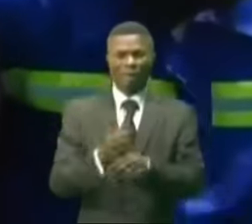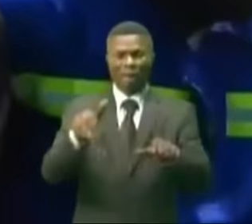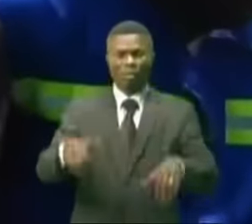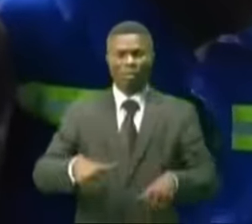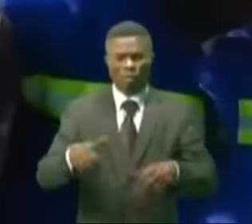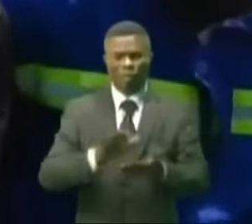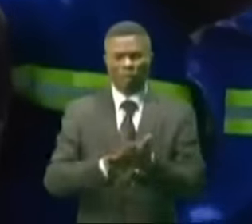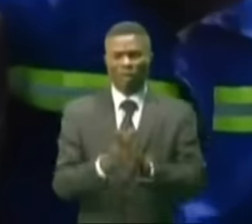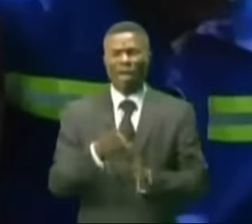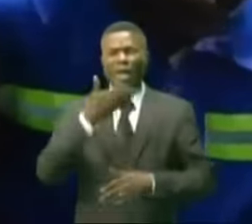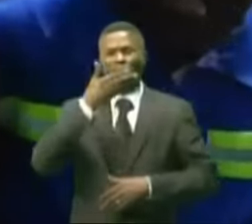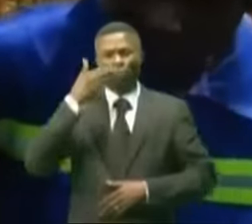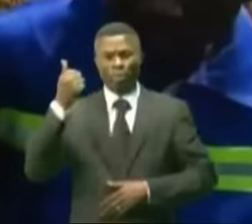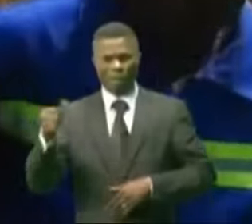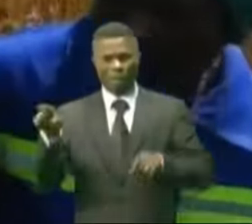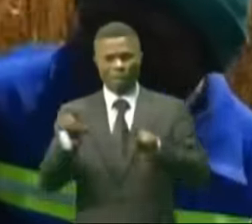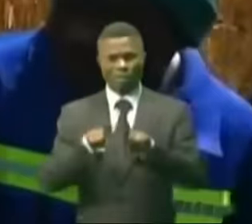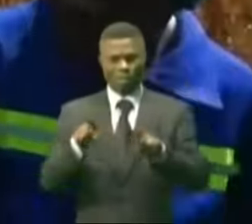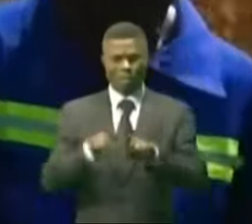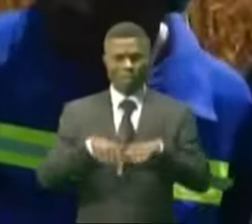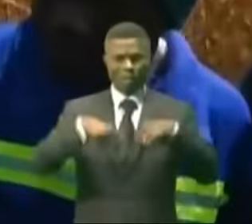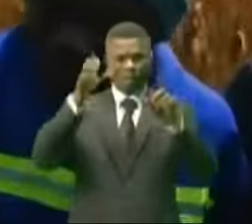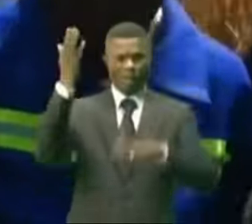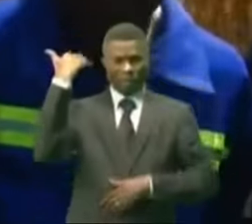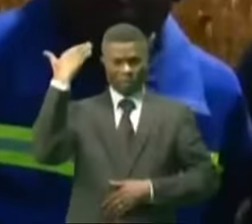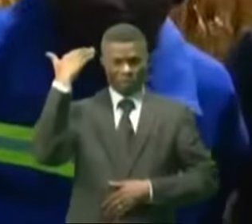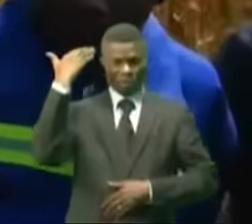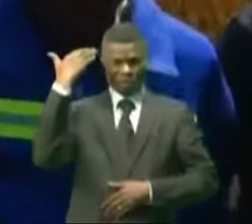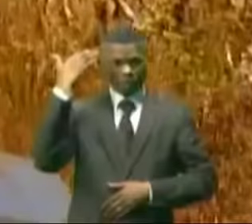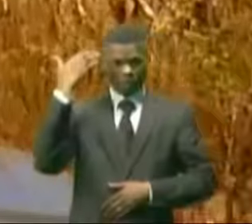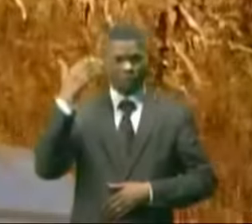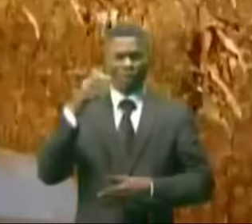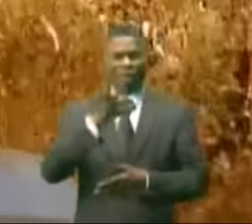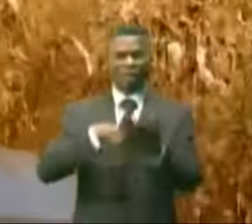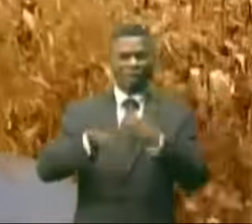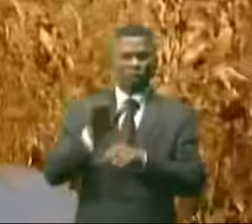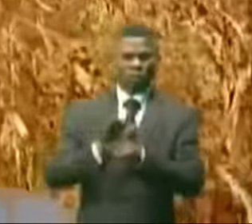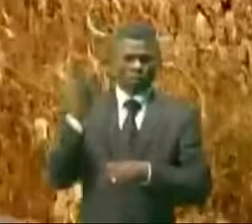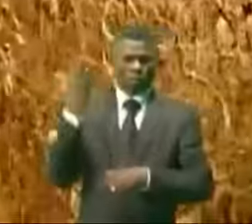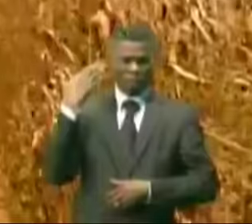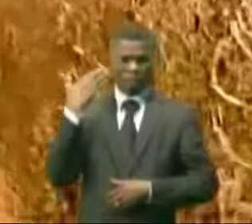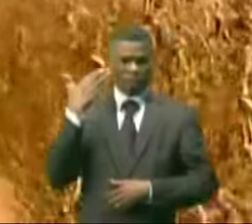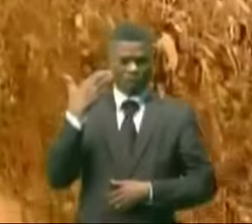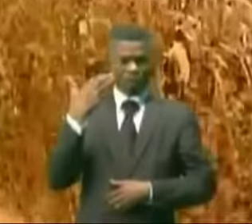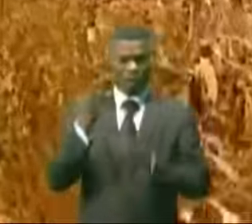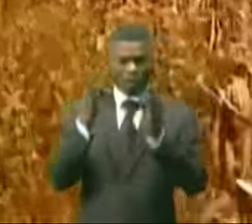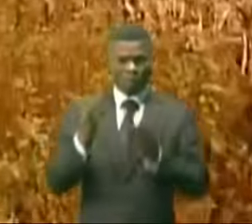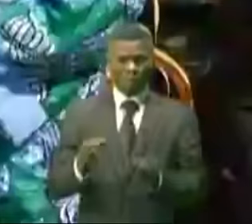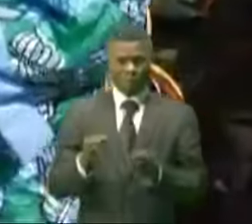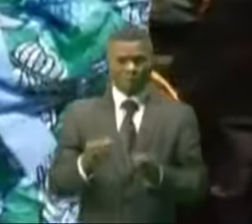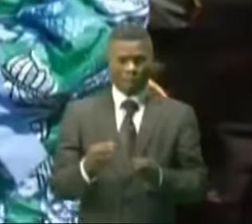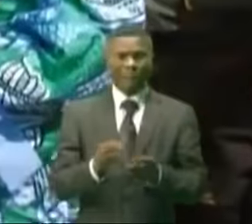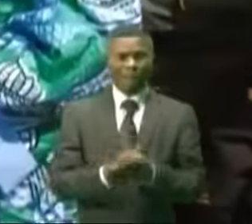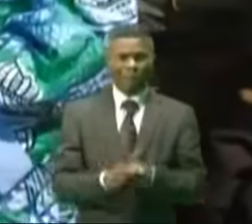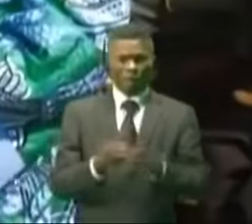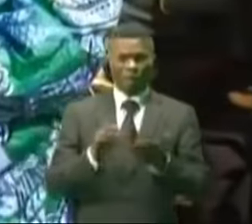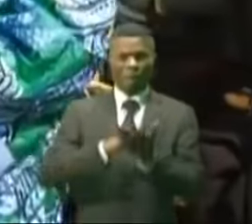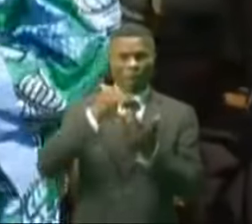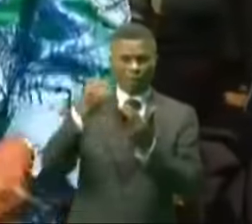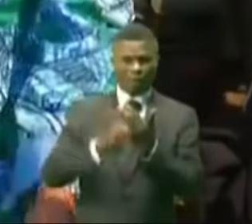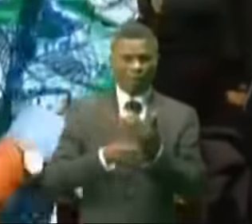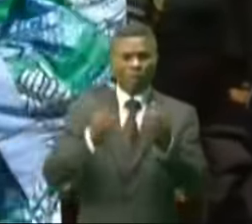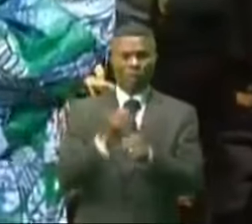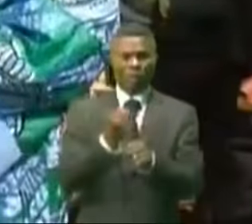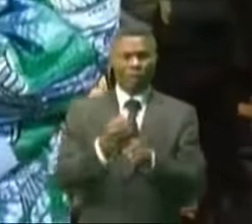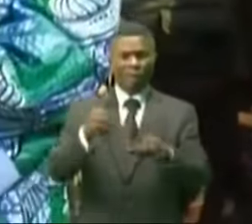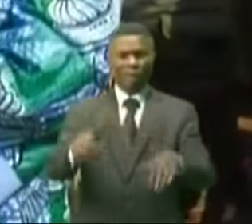meilleur comparativement à l'année passée, qui a connu plus de perturbations. Nous comptons récolter plus de 10 000 tonnes. Ce projet agricole est